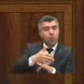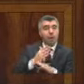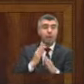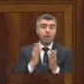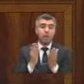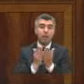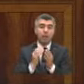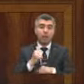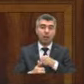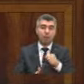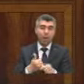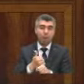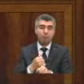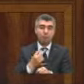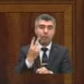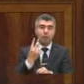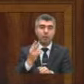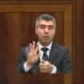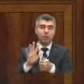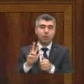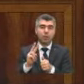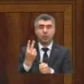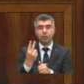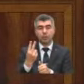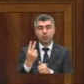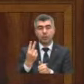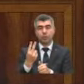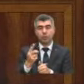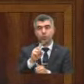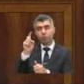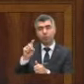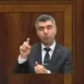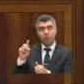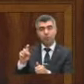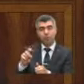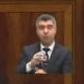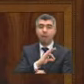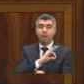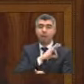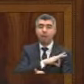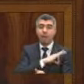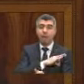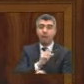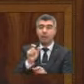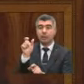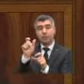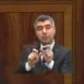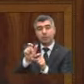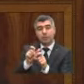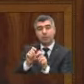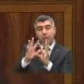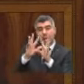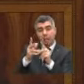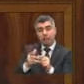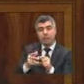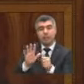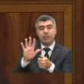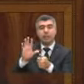إلى 226 مدرسة جماعاتية، يستفيد من التمدرس بها حوالي